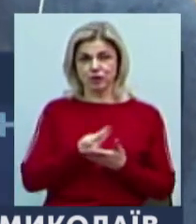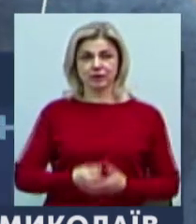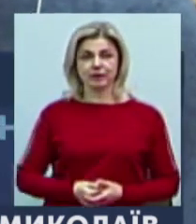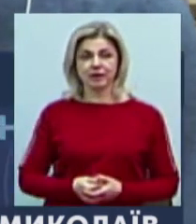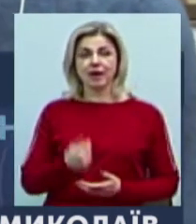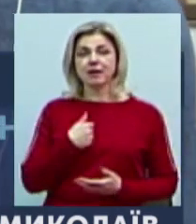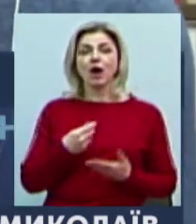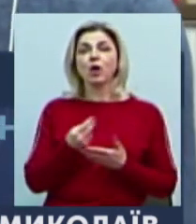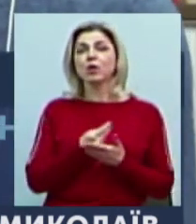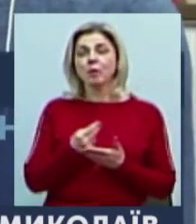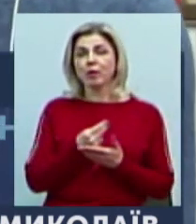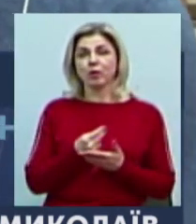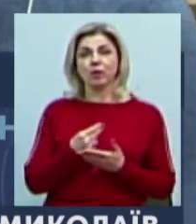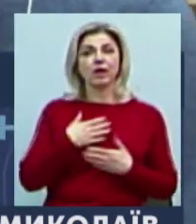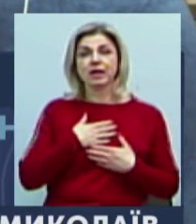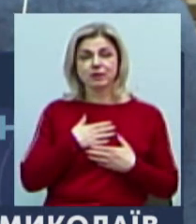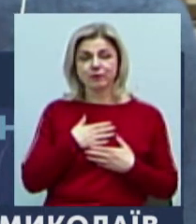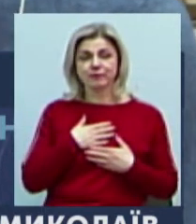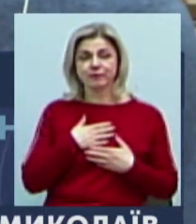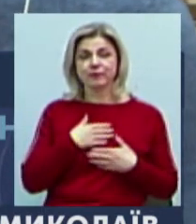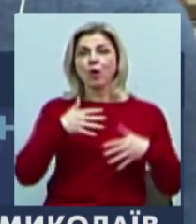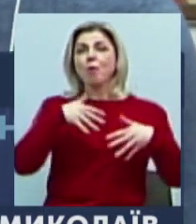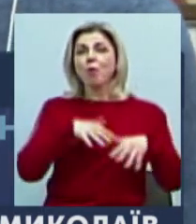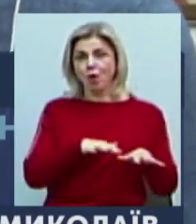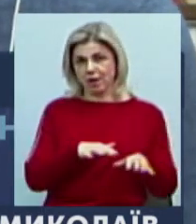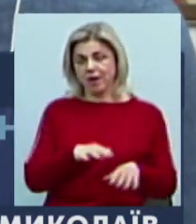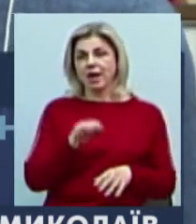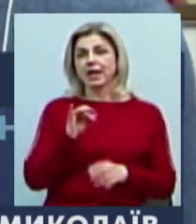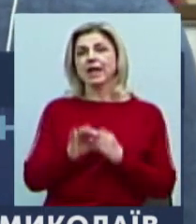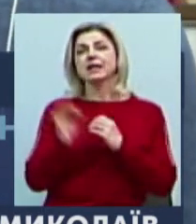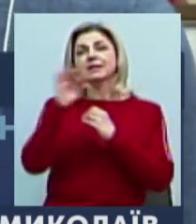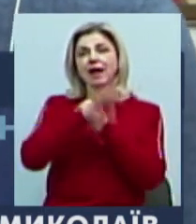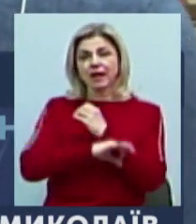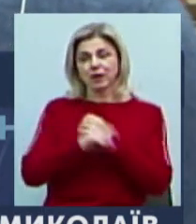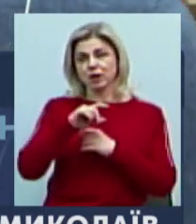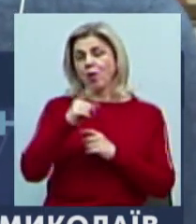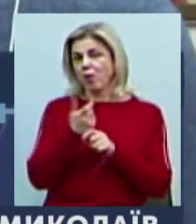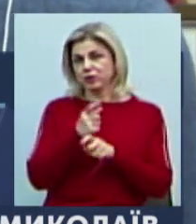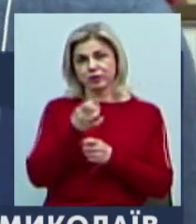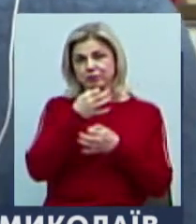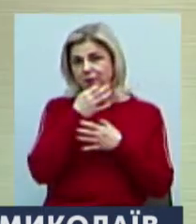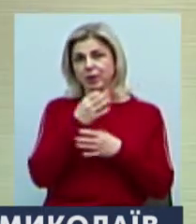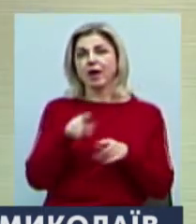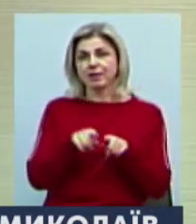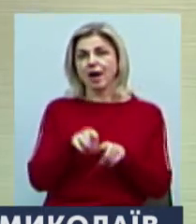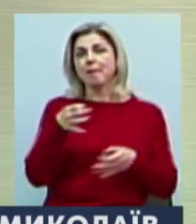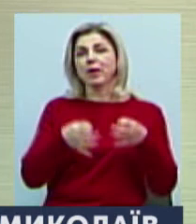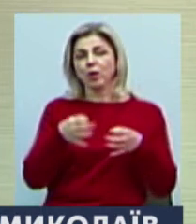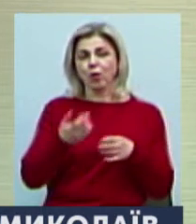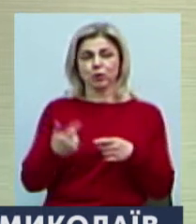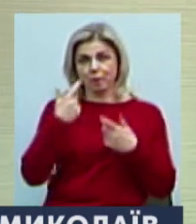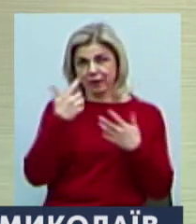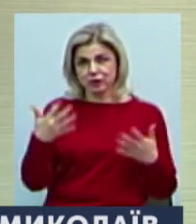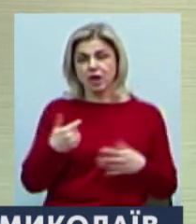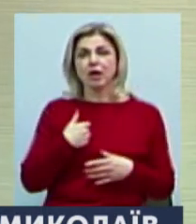люблю море рисувати. Я люблю море малювати. Захід сонця обожнюю просто. Ну так, природу більше.